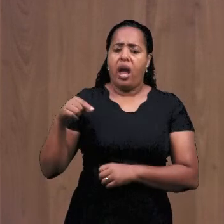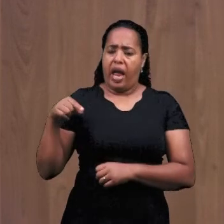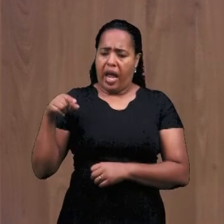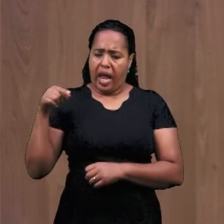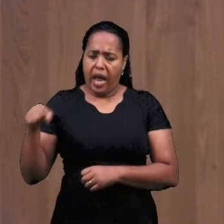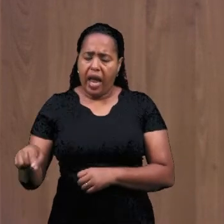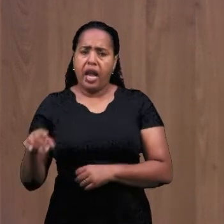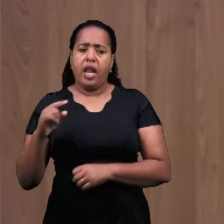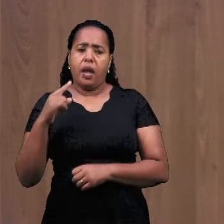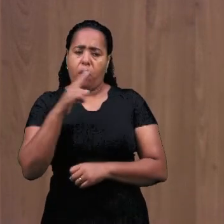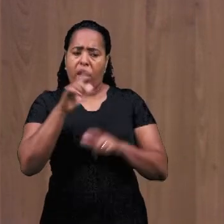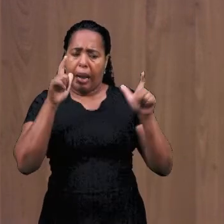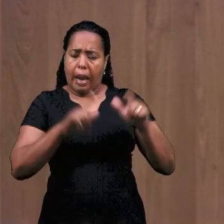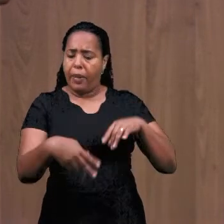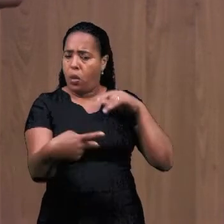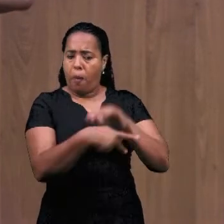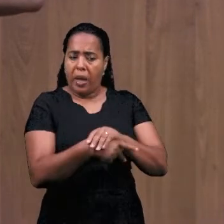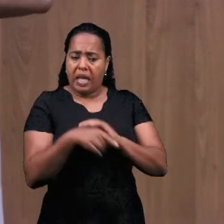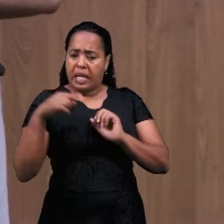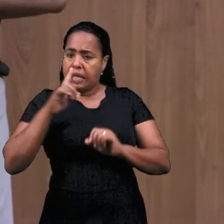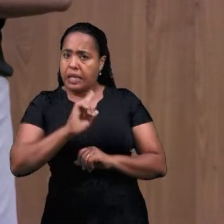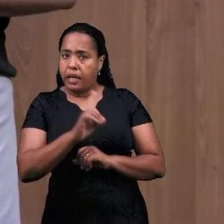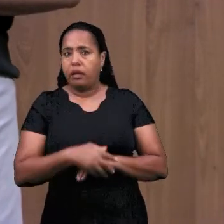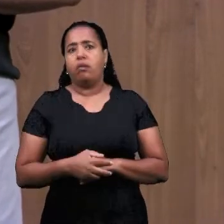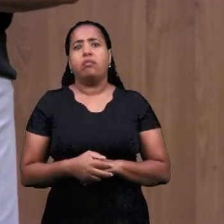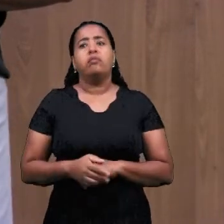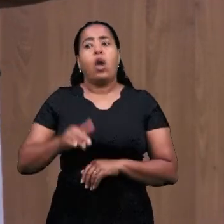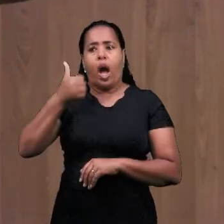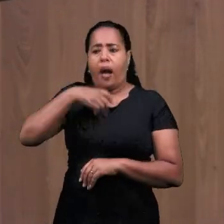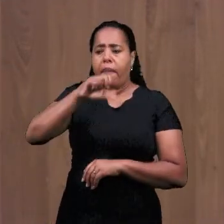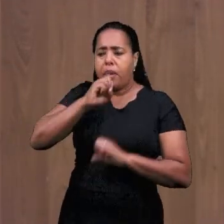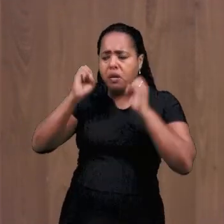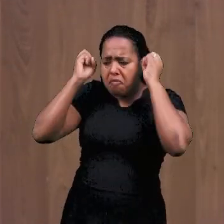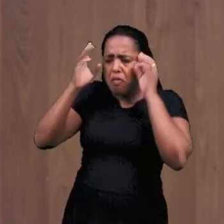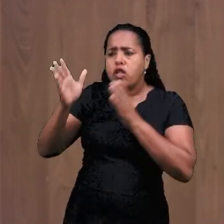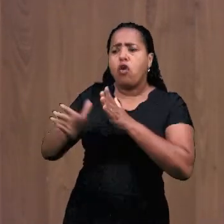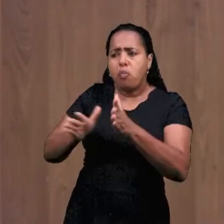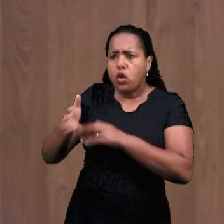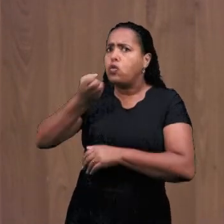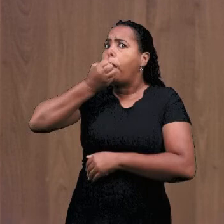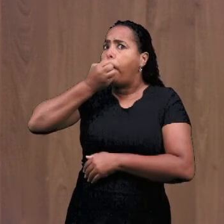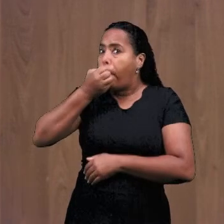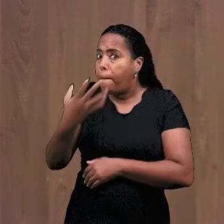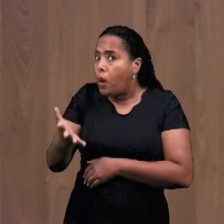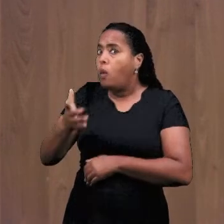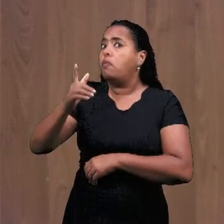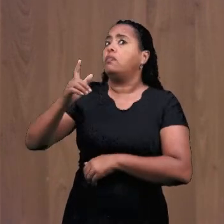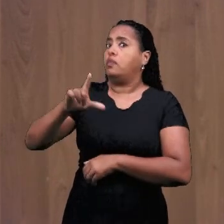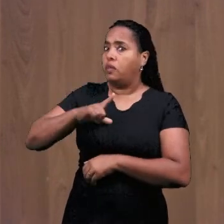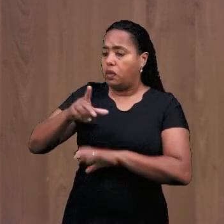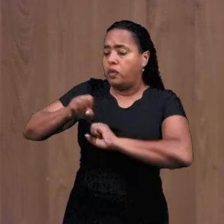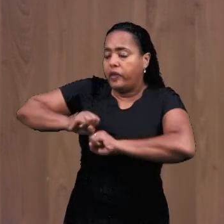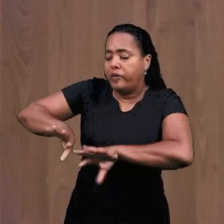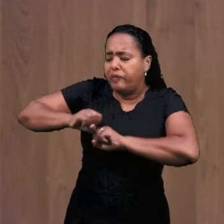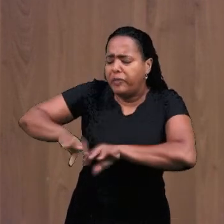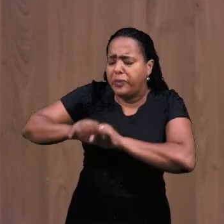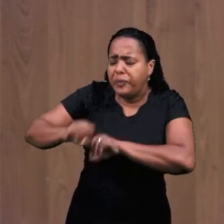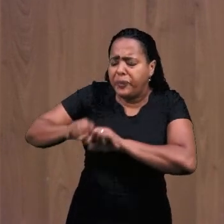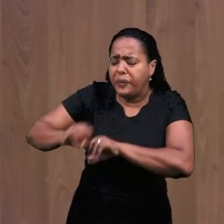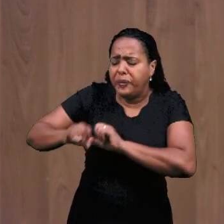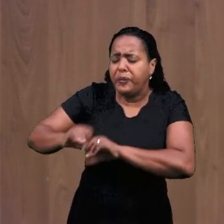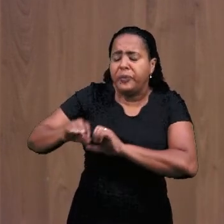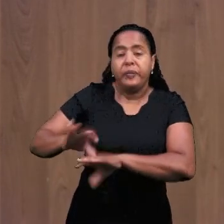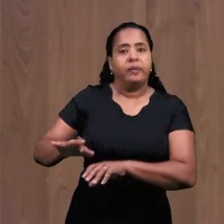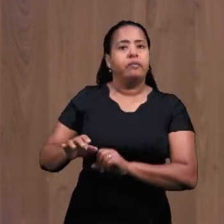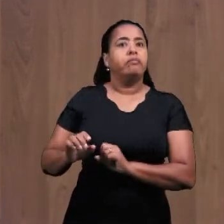il n'appartenait pas à cet endroit. Jochebed a eu le temps pour enseigner à son enfant, et cet enseignement